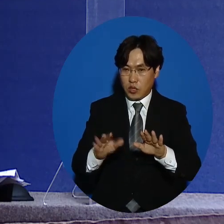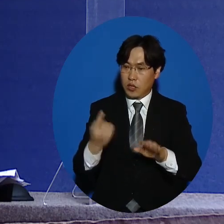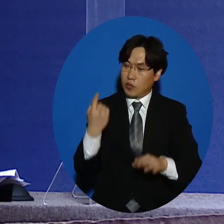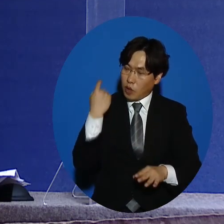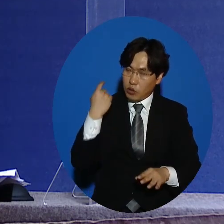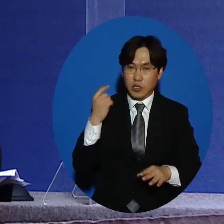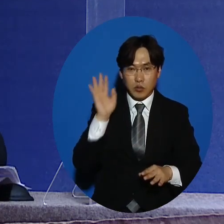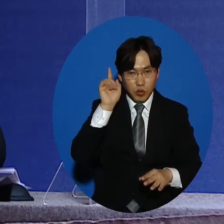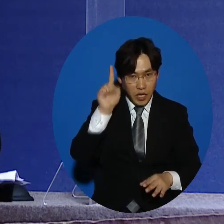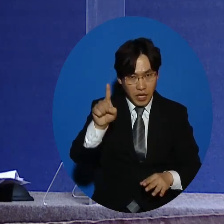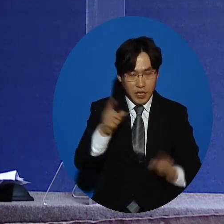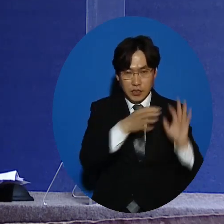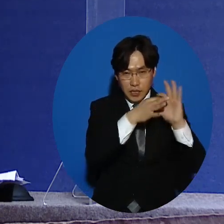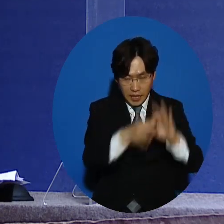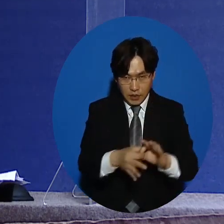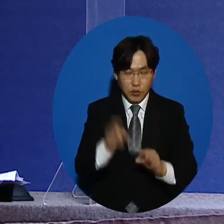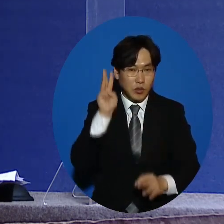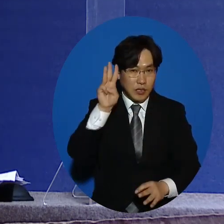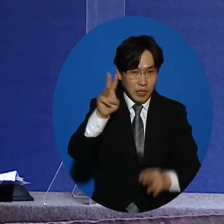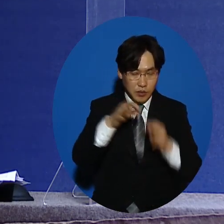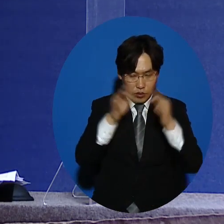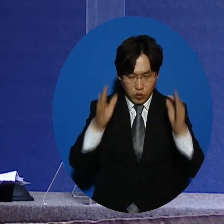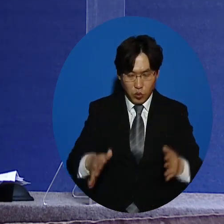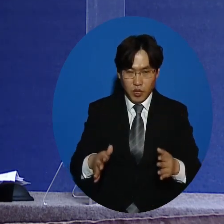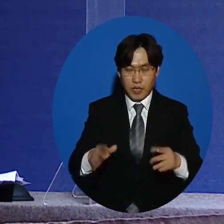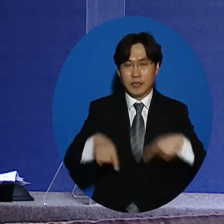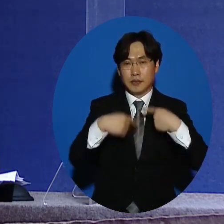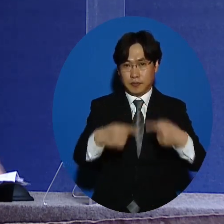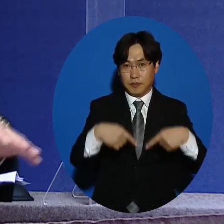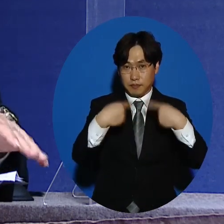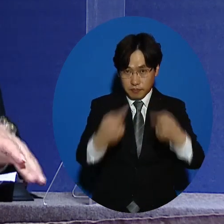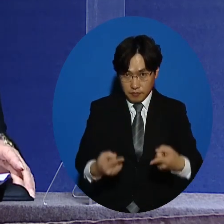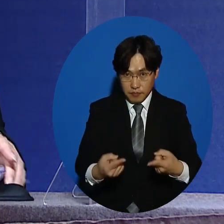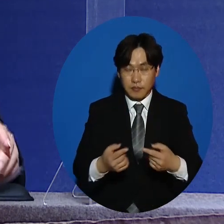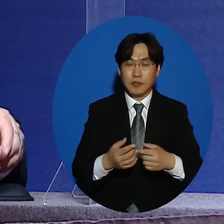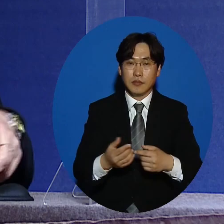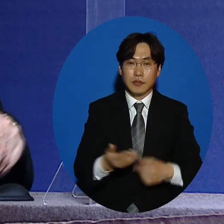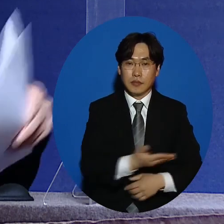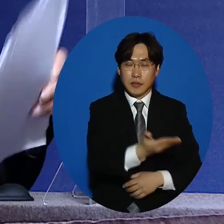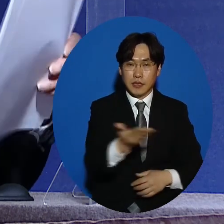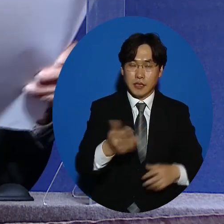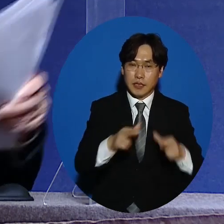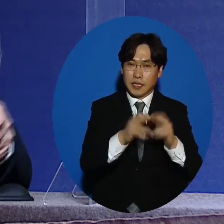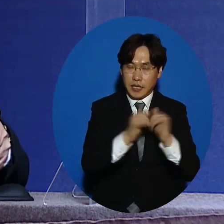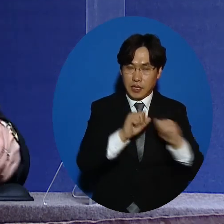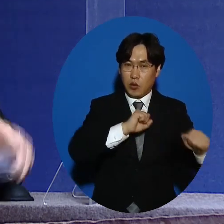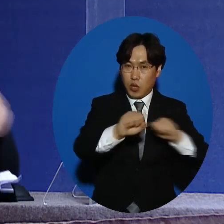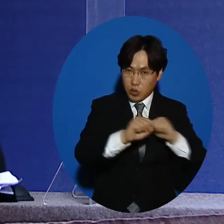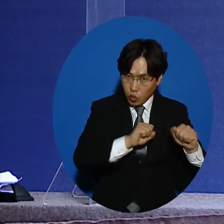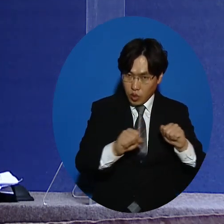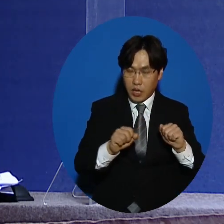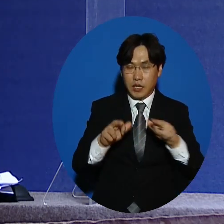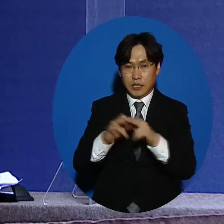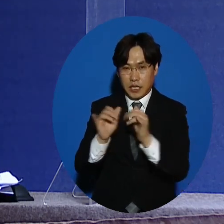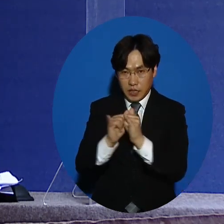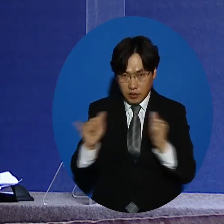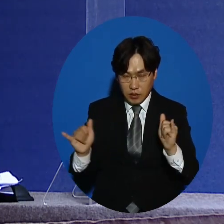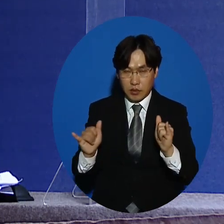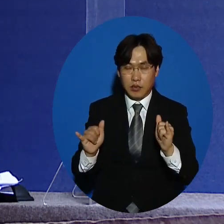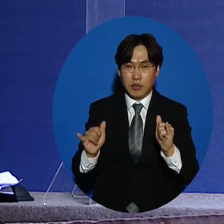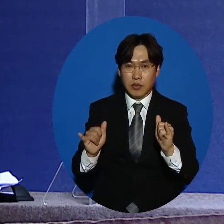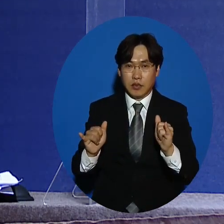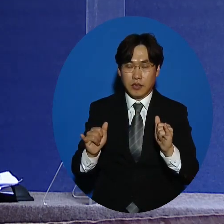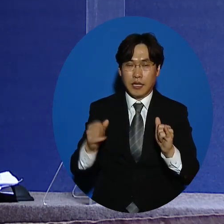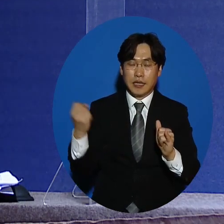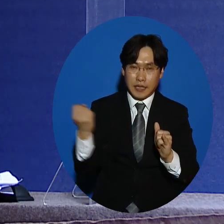내일까지 열정적으로 이렇게 포럼에 참여해 주시는 장애인 활동가 여러분 또 당사자 여러분